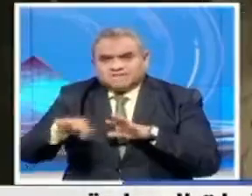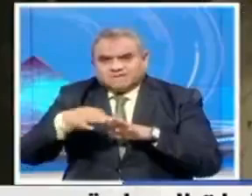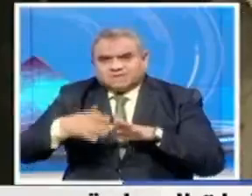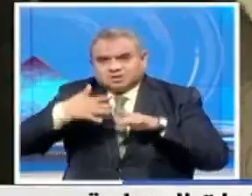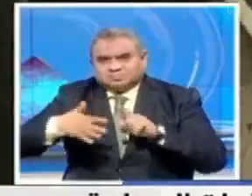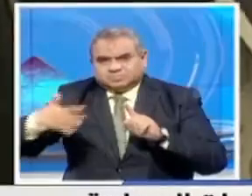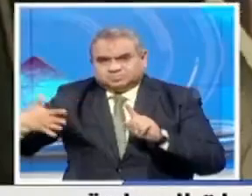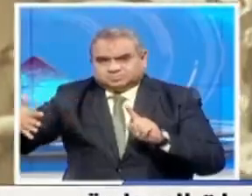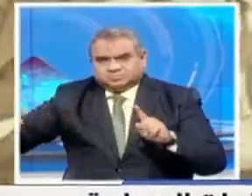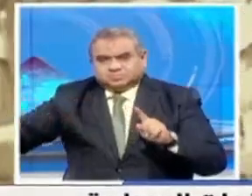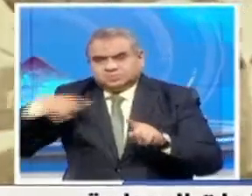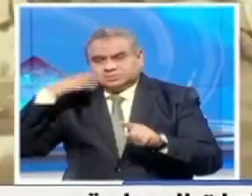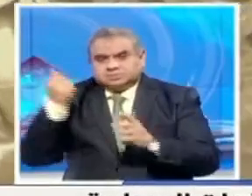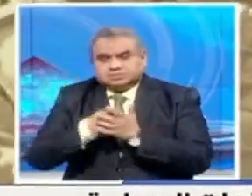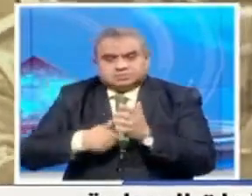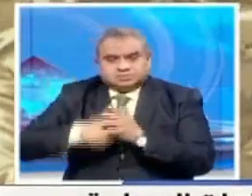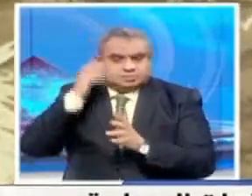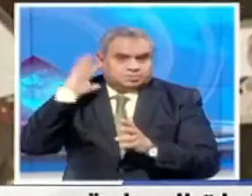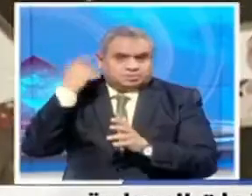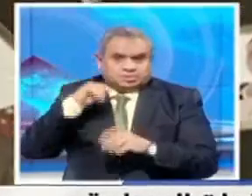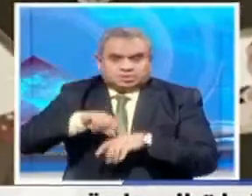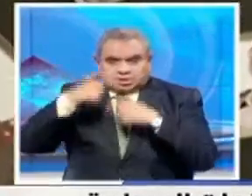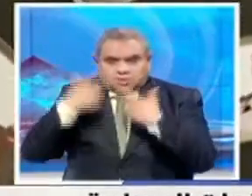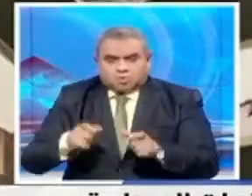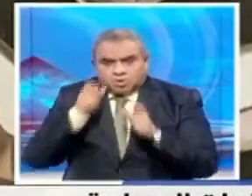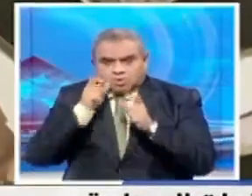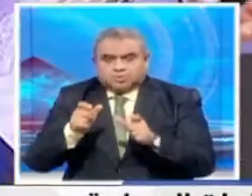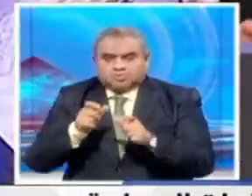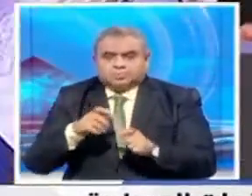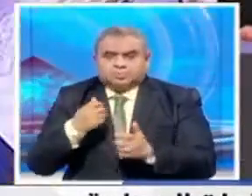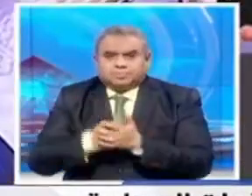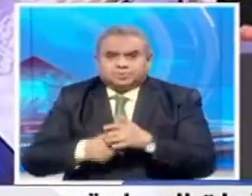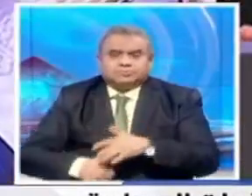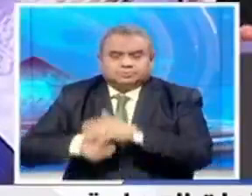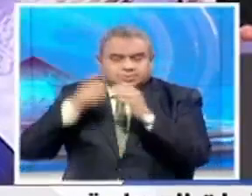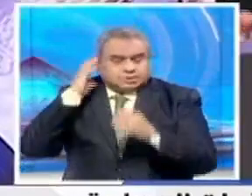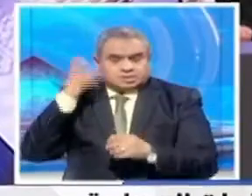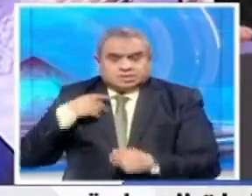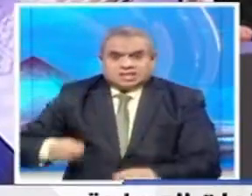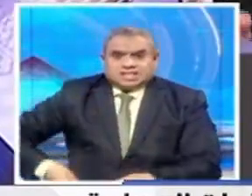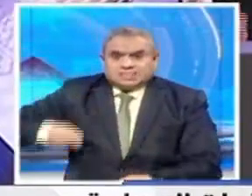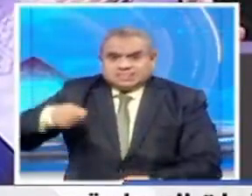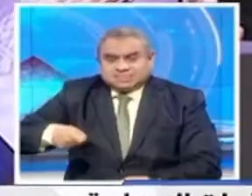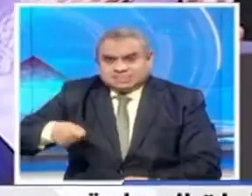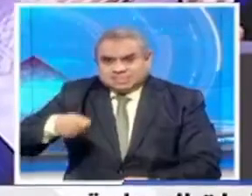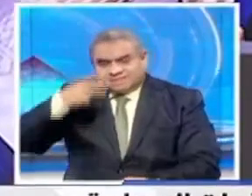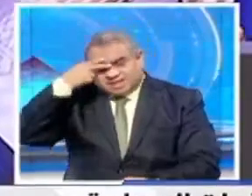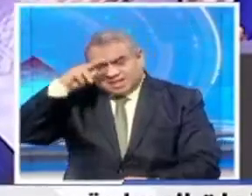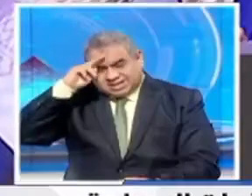بدمائهم حتى اليوم ذودا عن الوطن. في ثمن كبير قوي قوي الدفع بخلاف